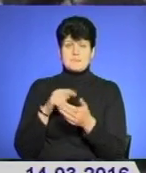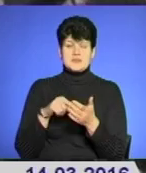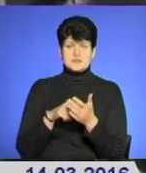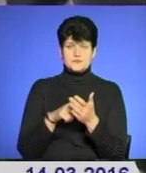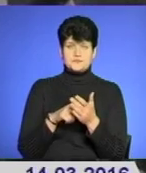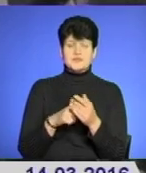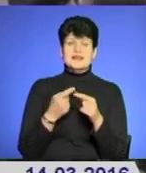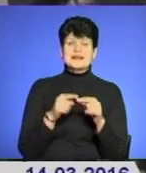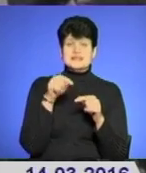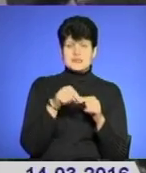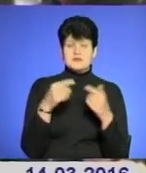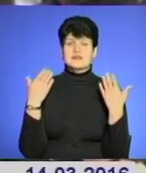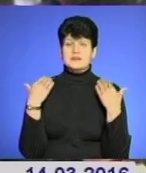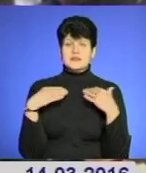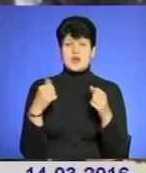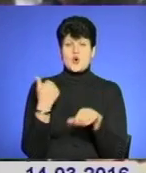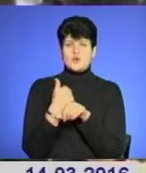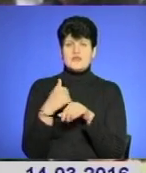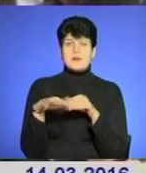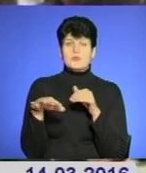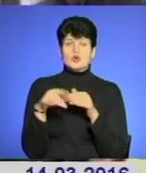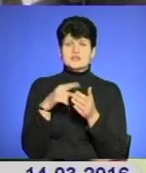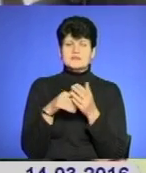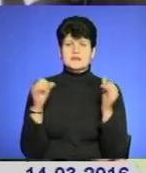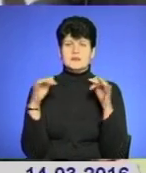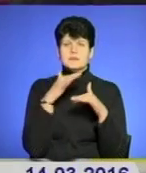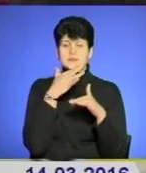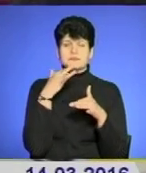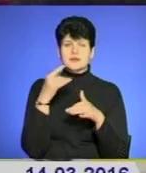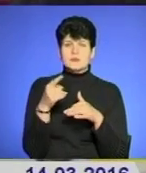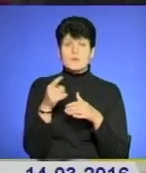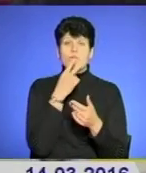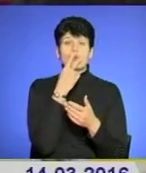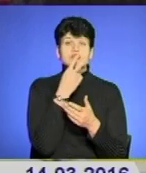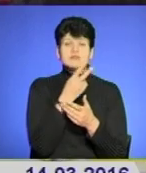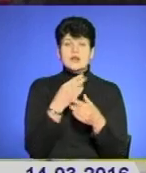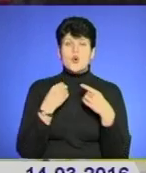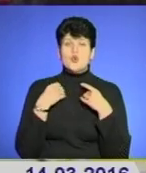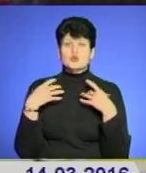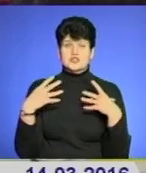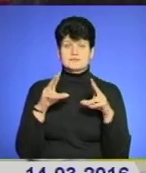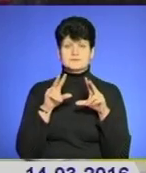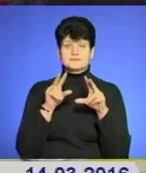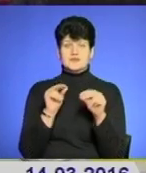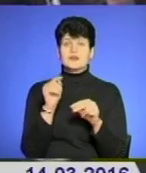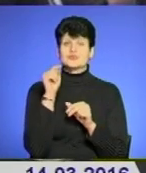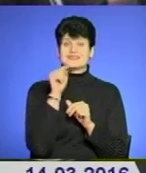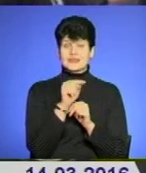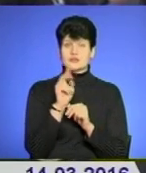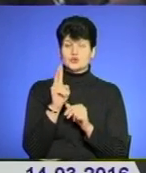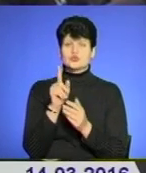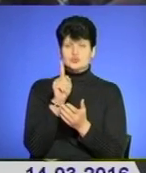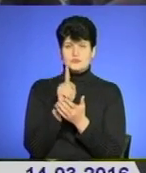Цими вихідними на головній площі міста зібралось чимало тернополян, аби подивитись на урочисту присягу тих, хто